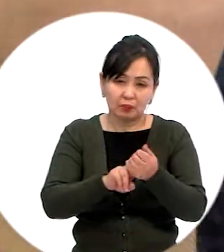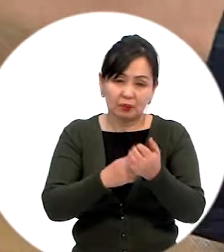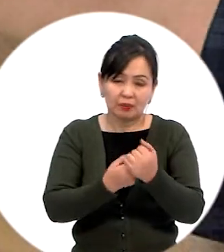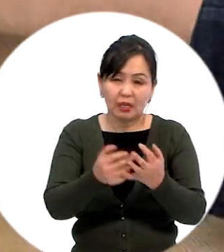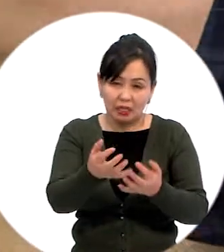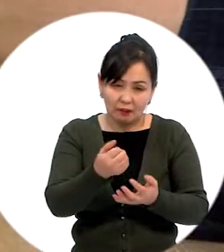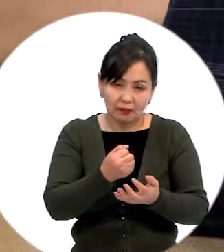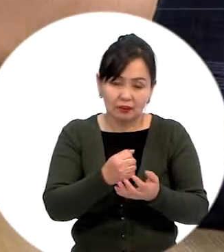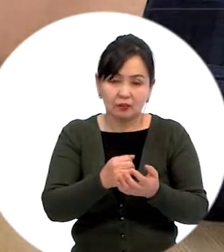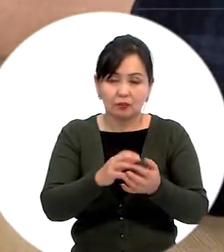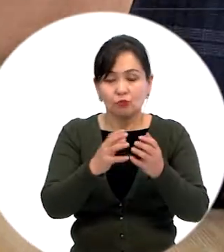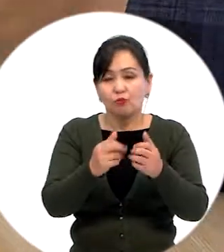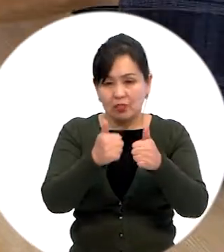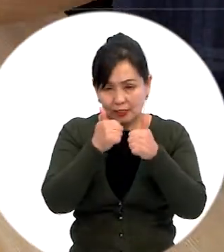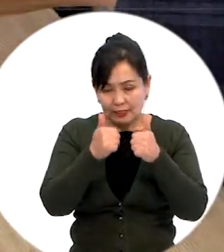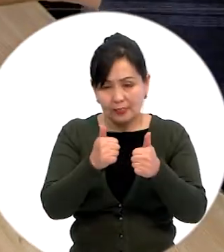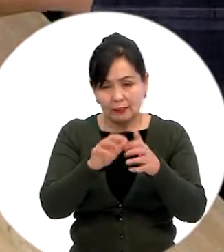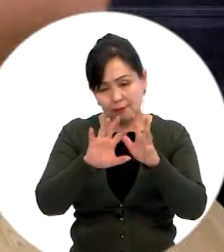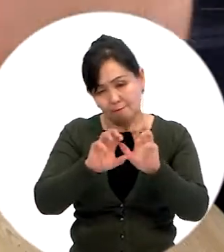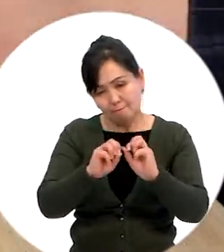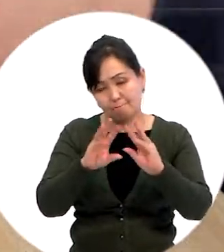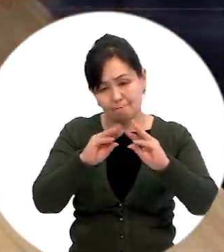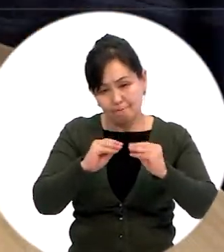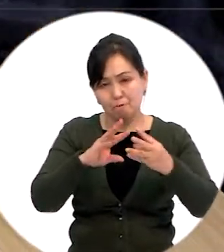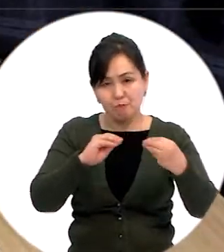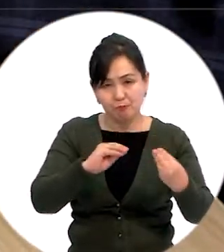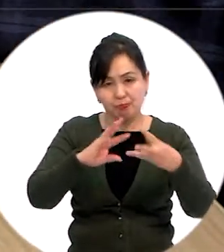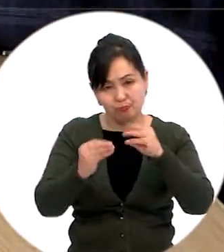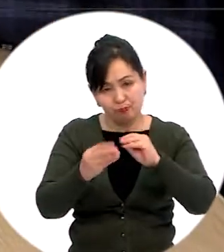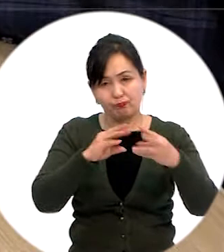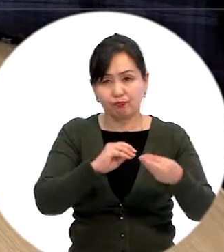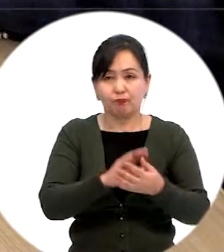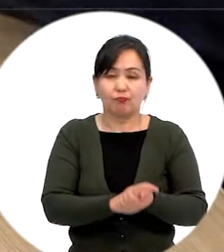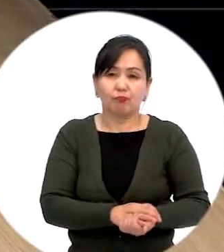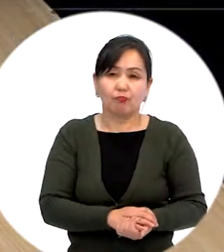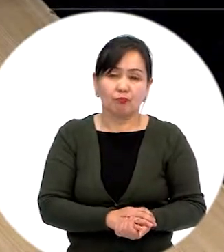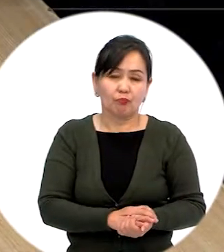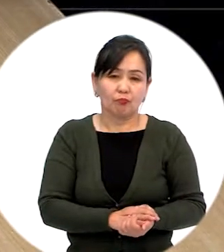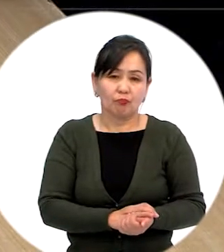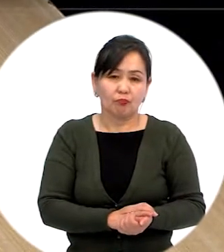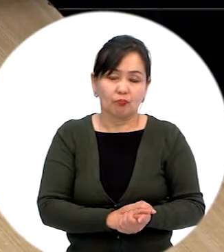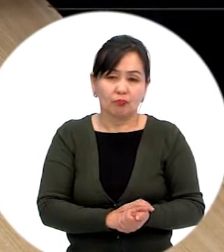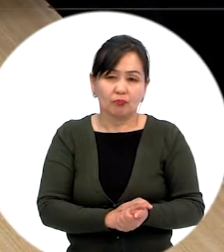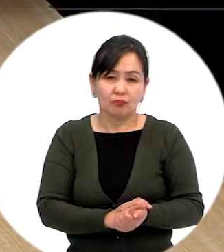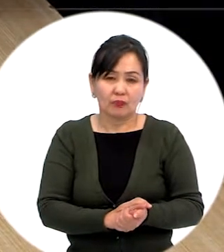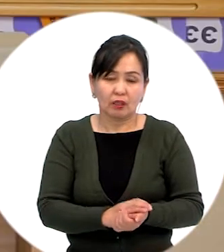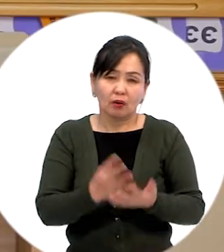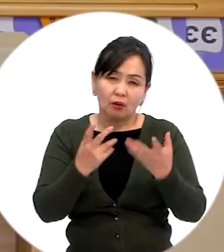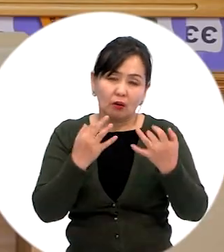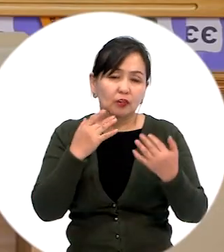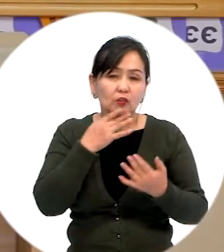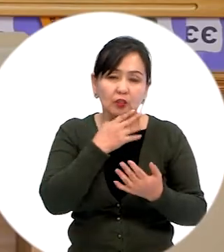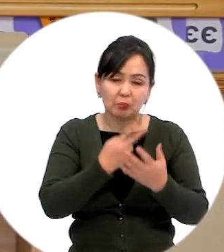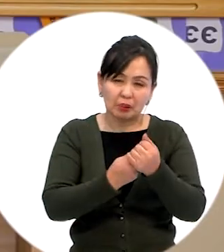маш сайн зөөлрүүлэх хэрэгтэй байгаа. За өмнөх өөр өнгөөр хийгээд гар чинь одоо заваан болсон байх юм бол хүүхдүүд маань